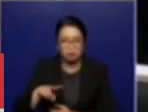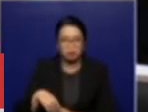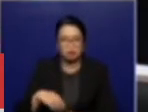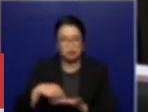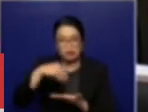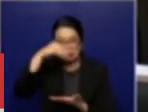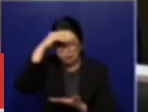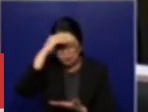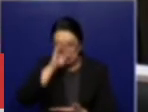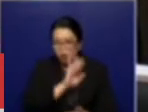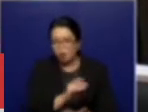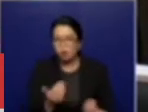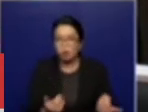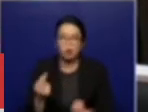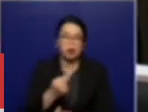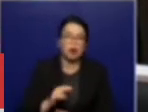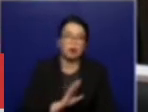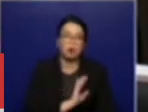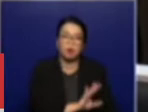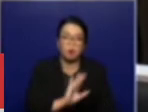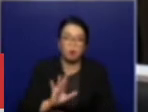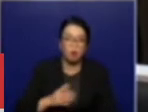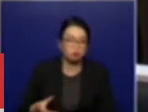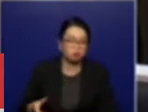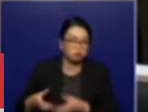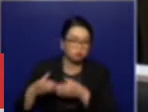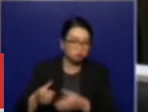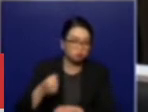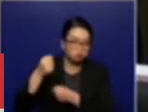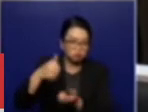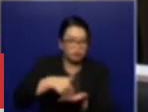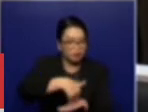ของท่านนะครับก็ออกมาขับไล่ท่านด้วย